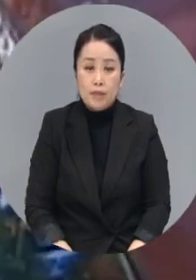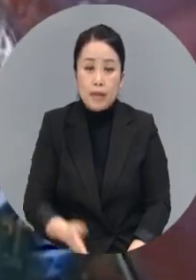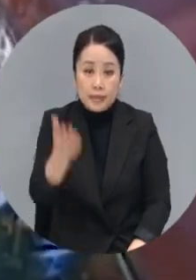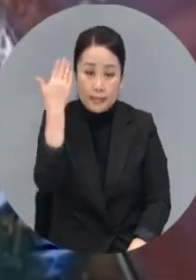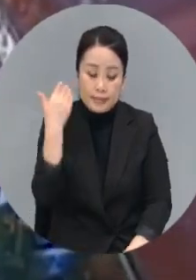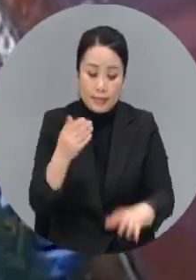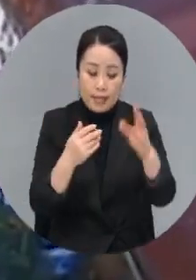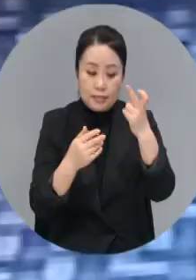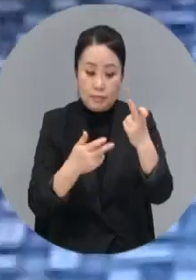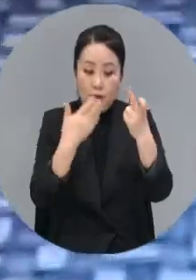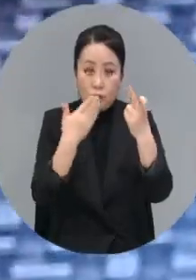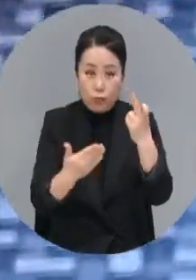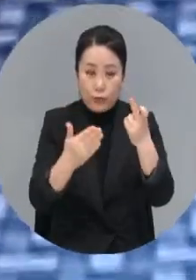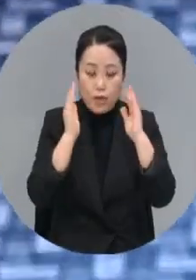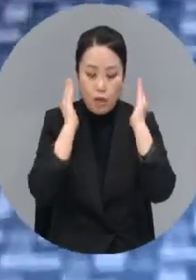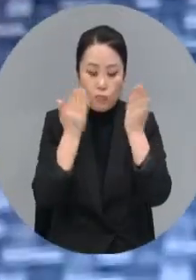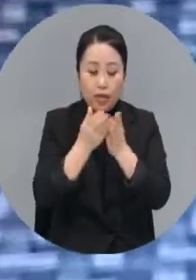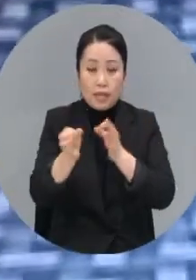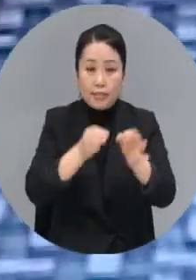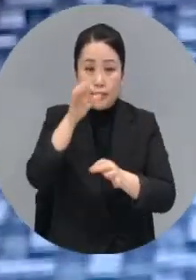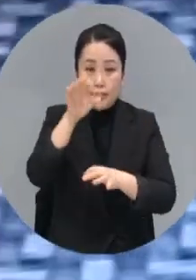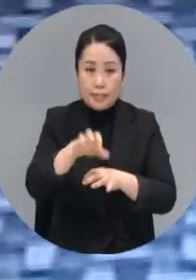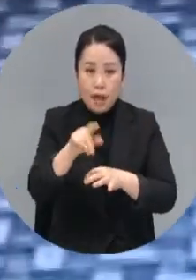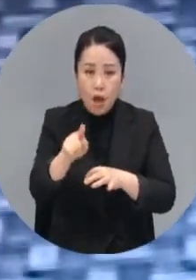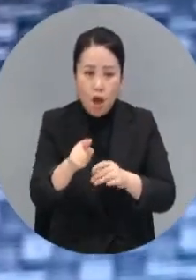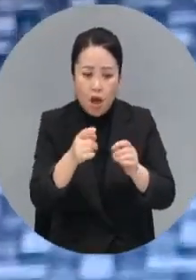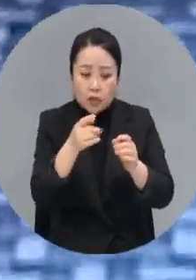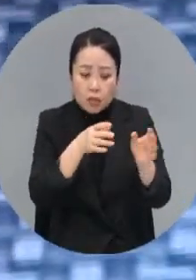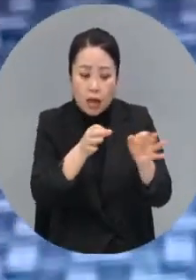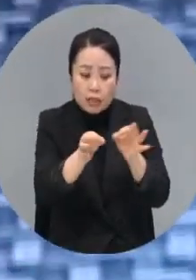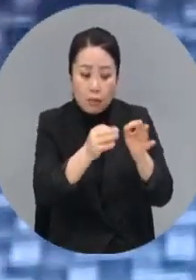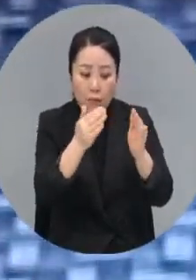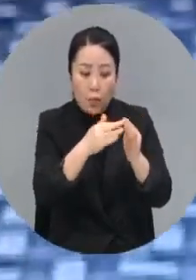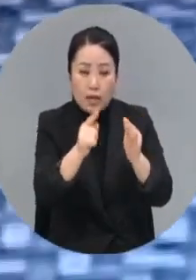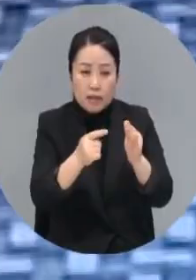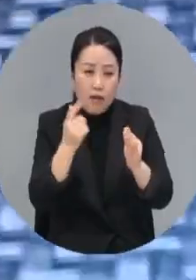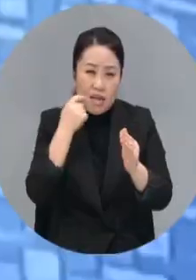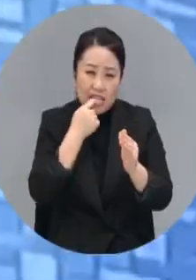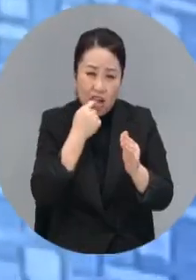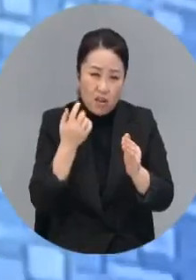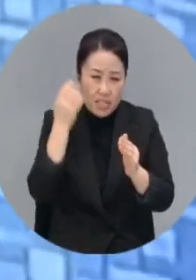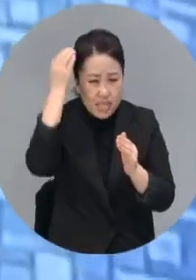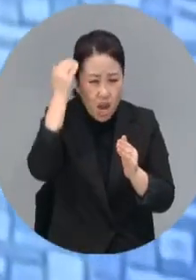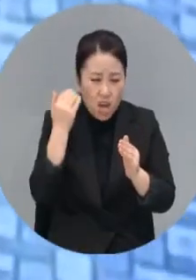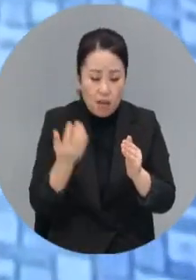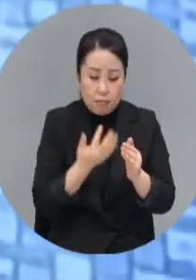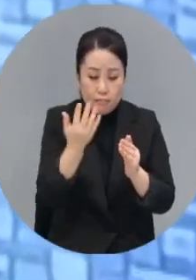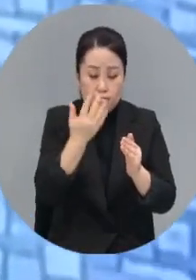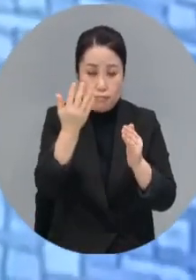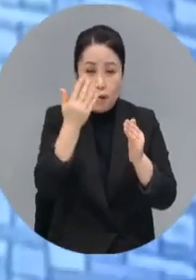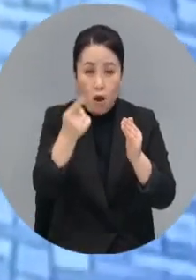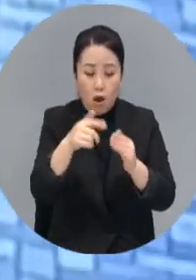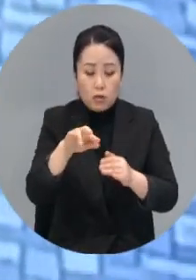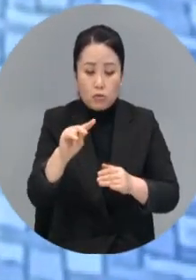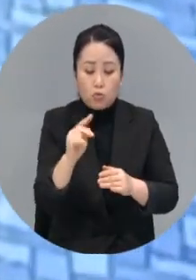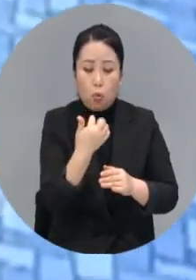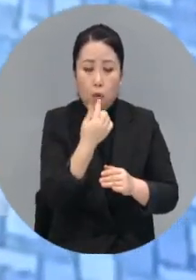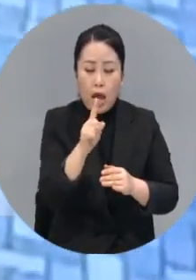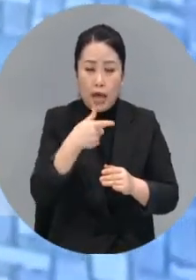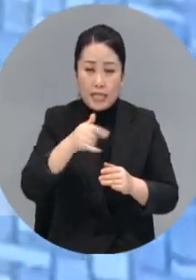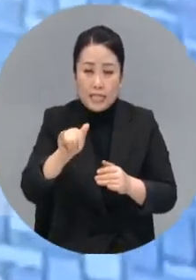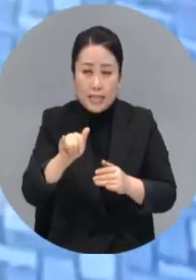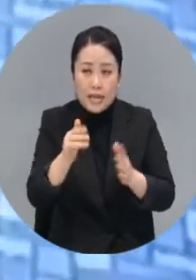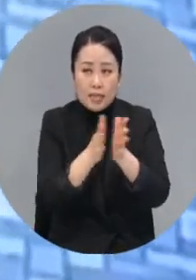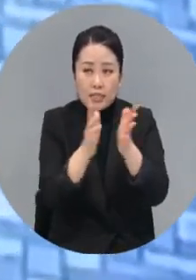지난 9일 오전 해운대 시장, 한 점포에서 시커먼 연기가 뿜어져 나옵니다. 주변 상인이 소화기로 직접 불을